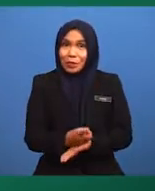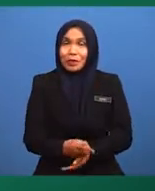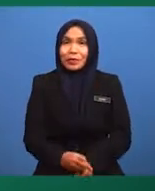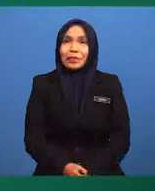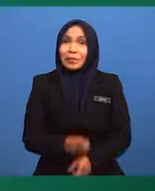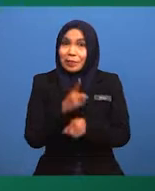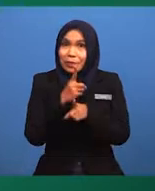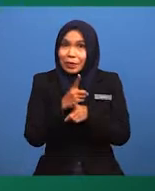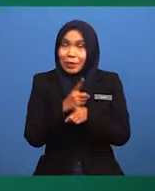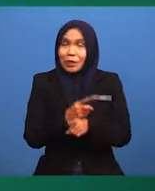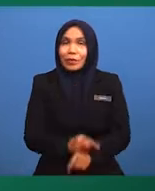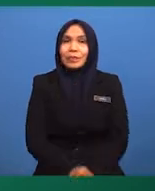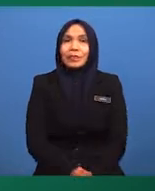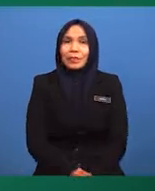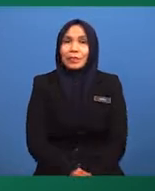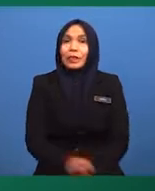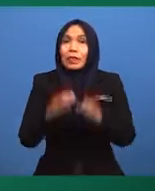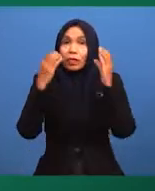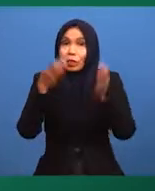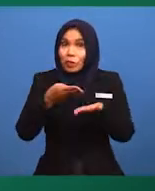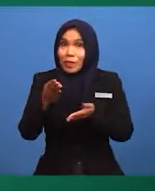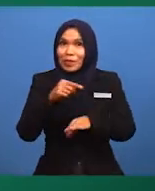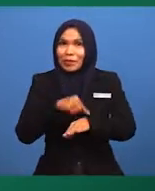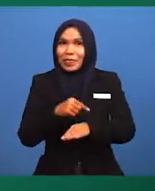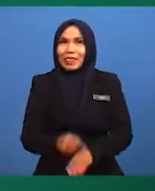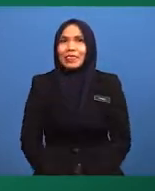murid. Cikgu bagi masa.